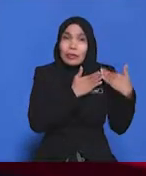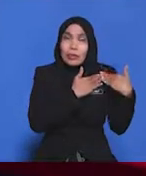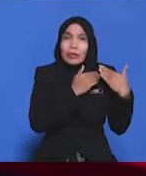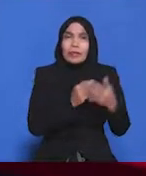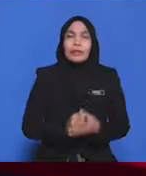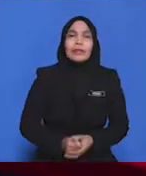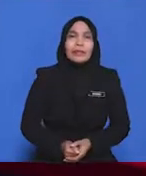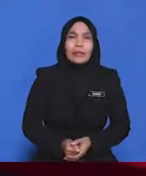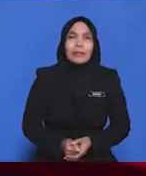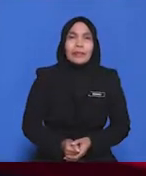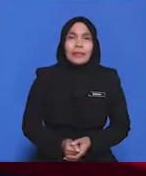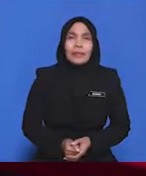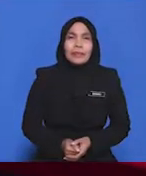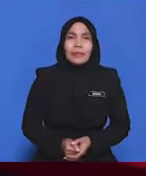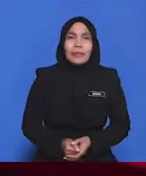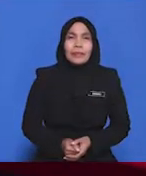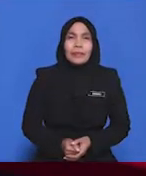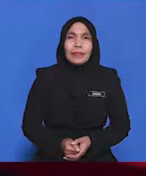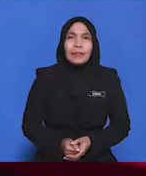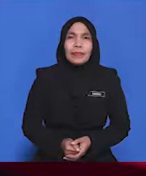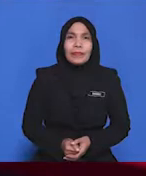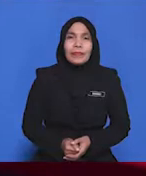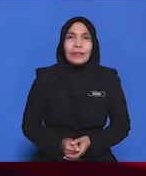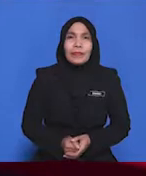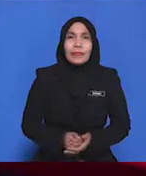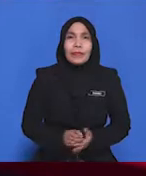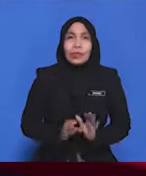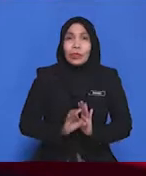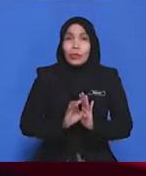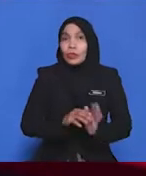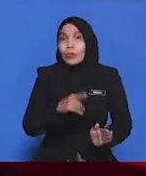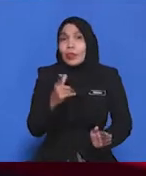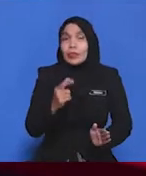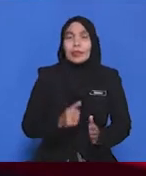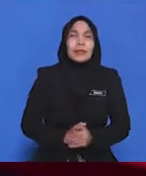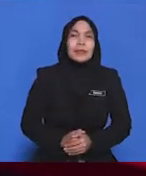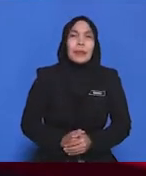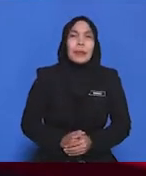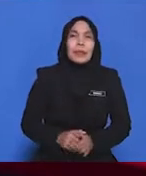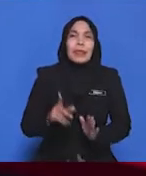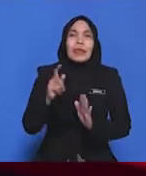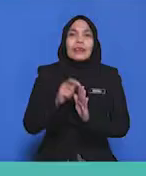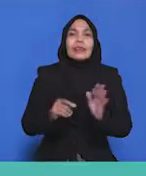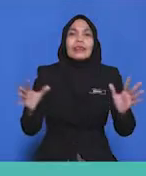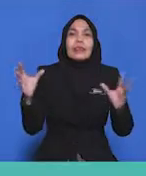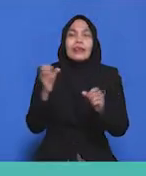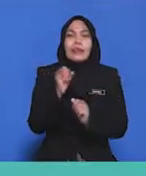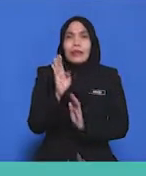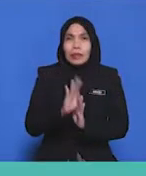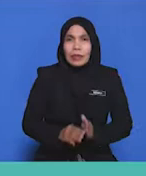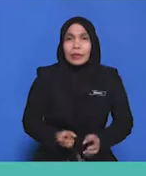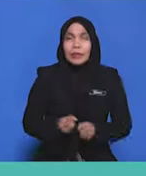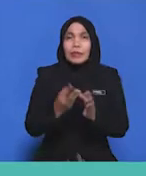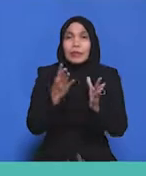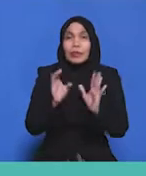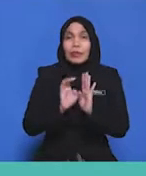kita teruskan dengan contoh-contoh yang kita boleh kaitkan. Terdapat beberapa contoh